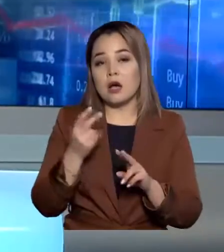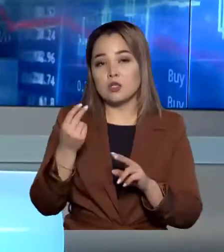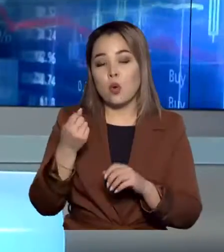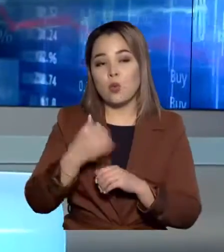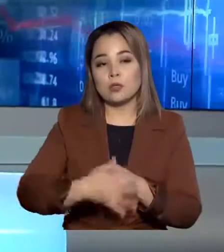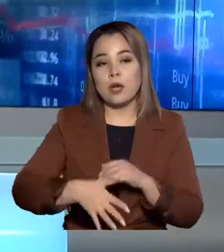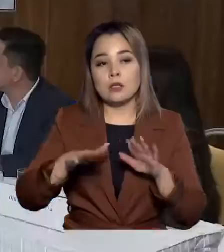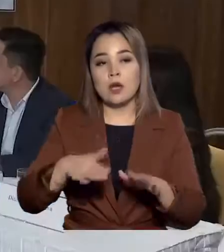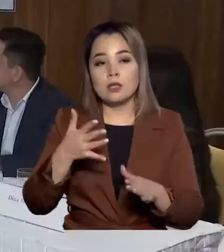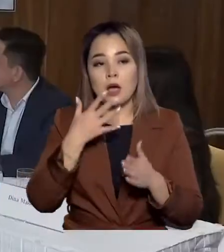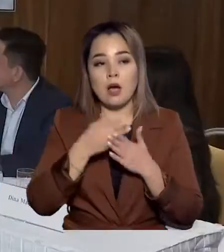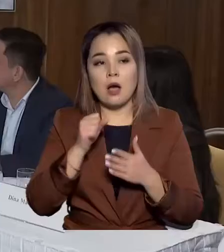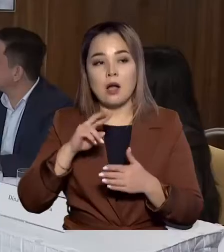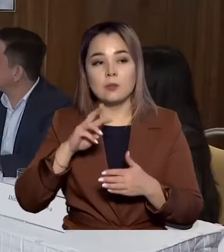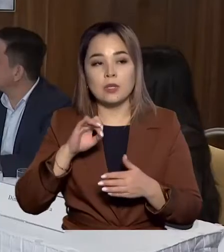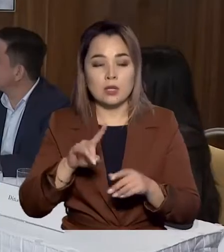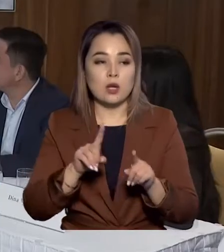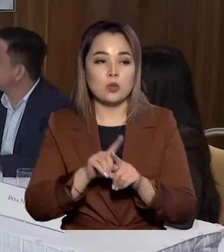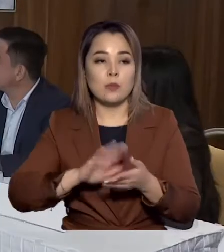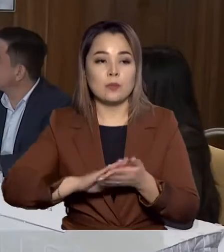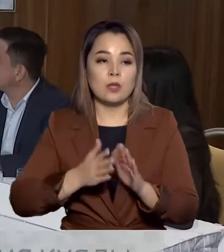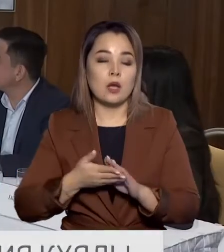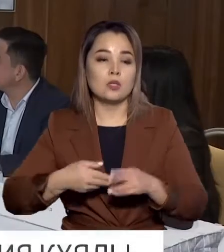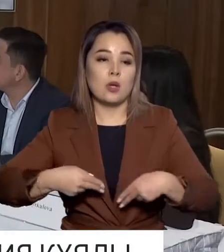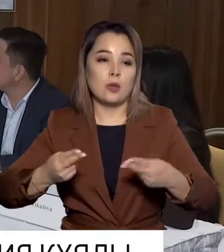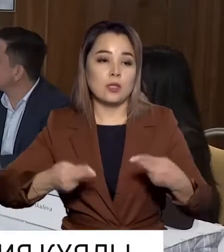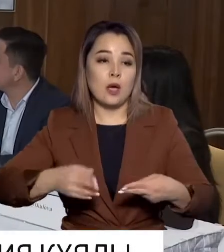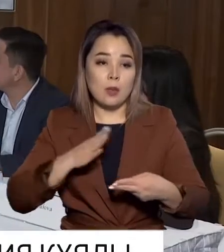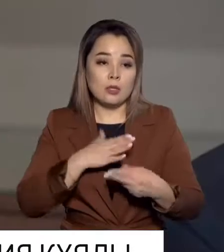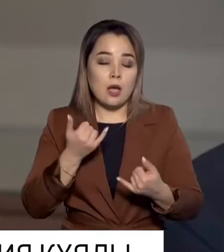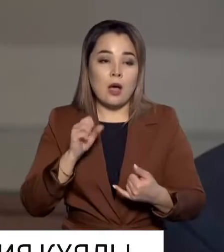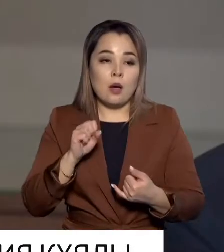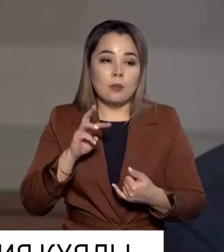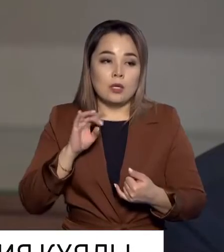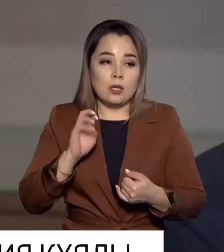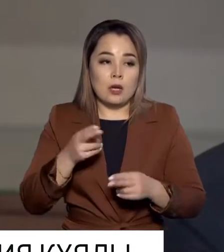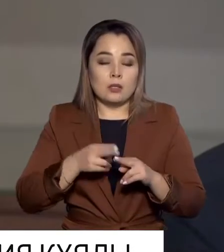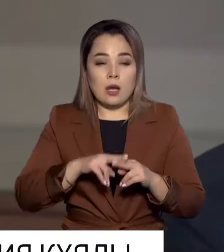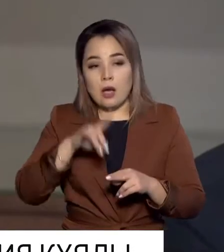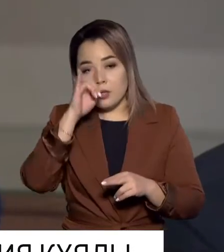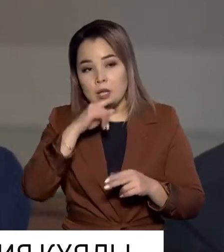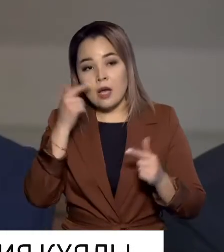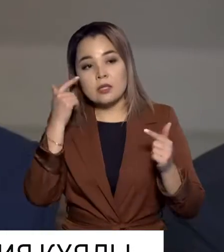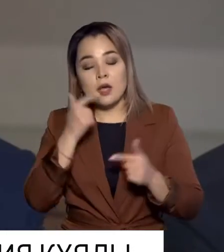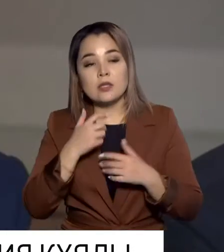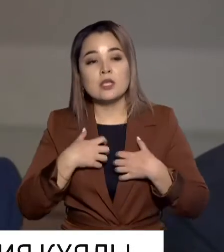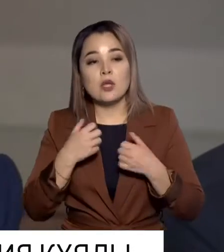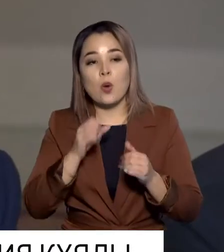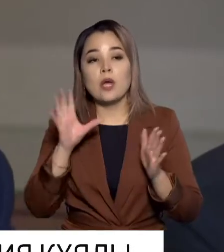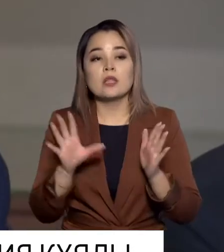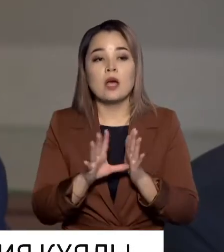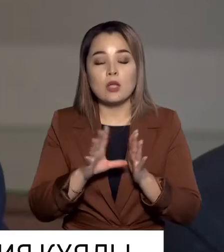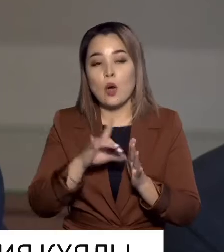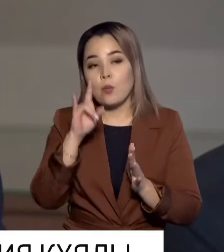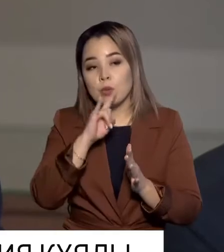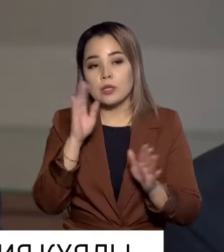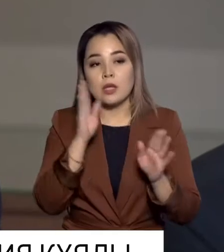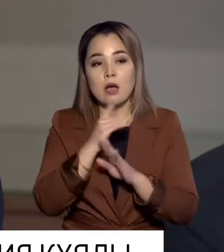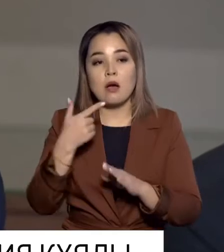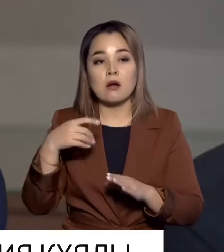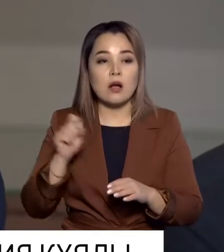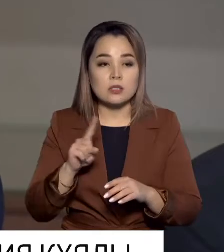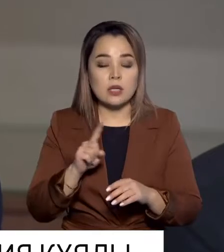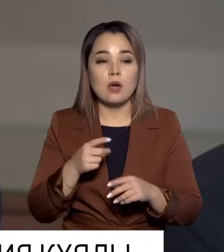аталған елдің Альмир компаниясы арасында келісімшарт жасалды. Яғни Әмірлік Қазақстандағы білім, денсаулық, энергетика, мұнай мен табиғи